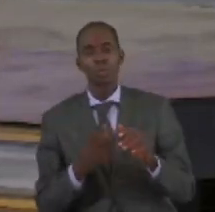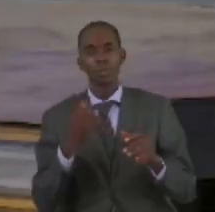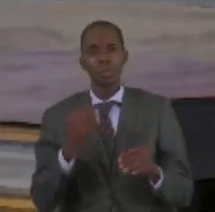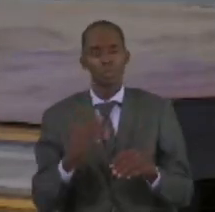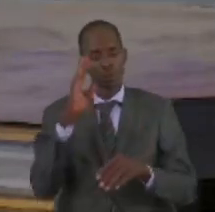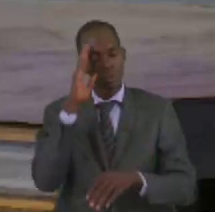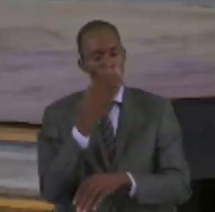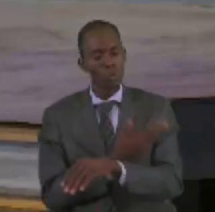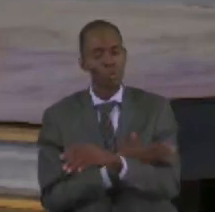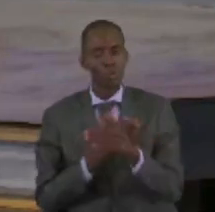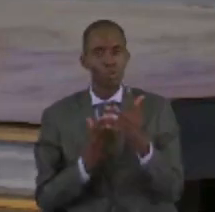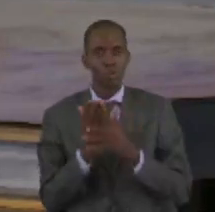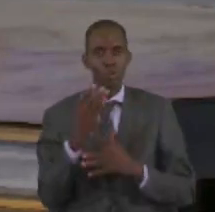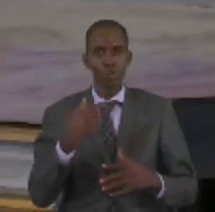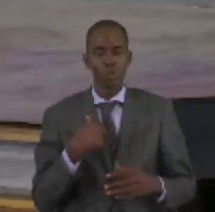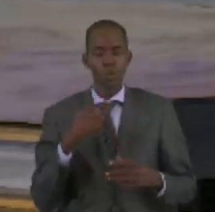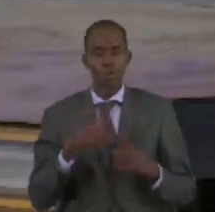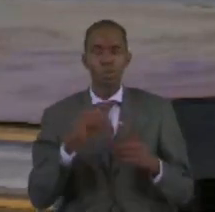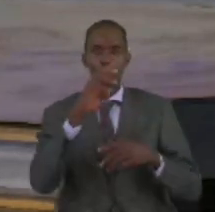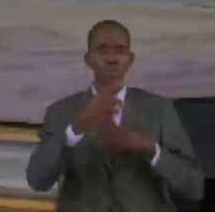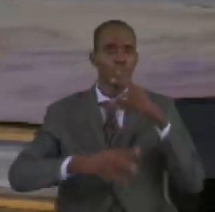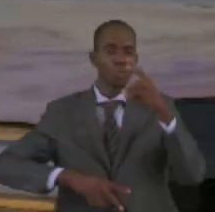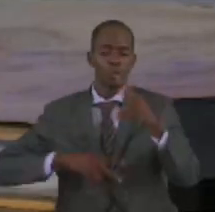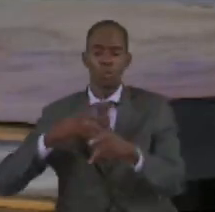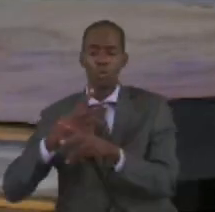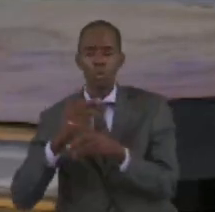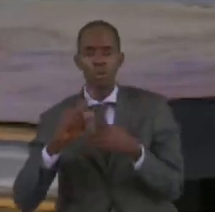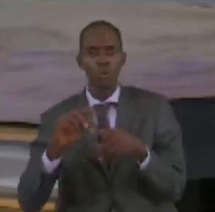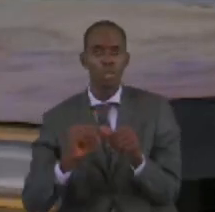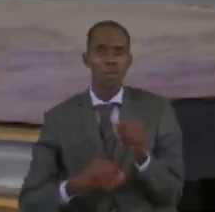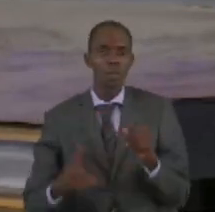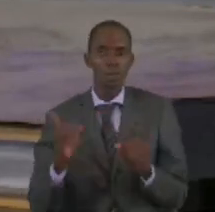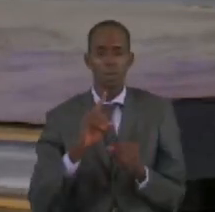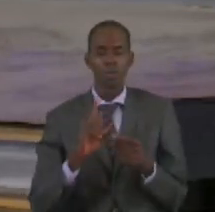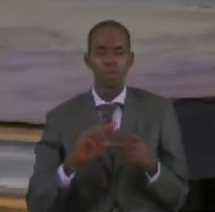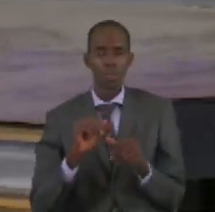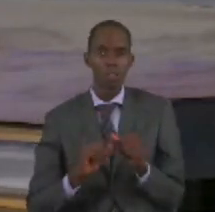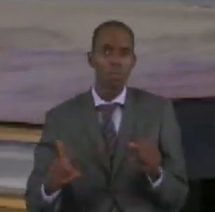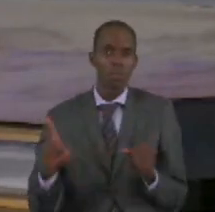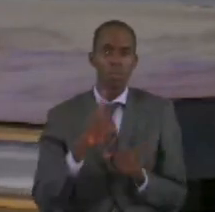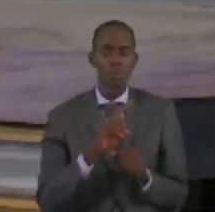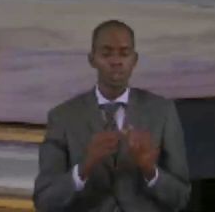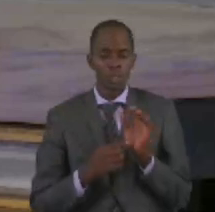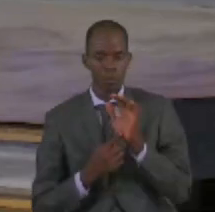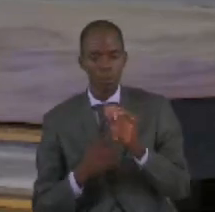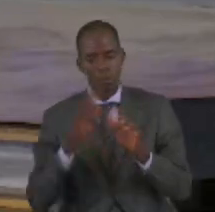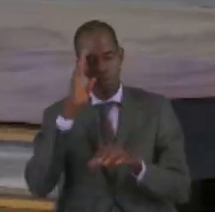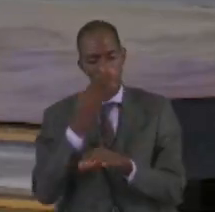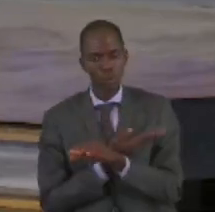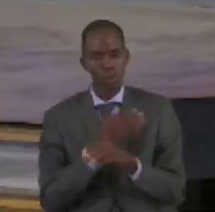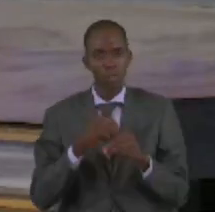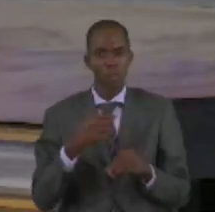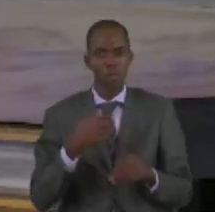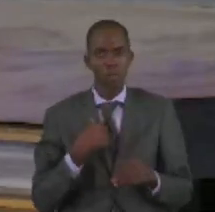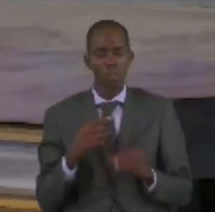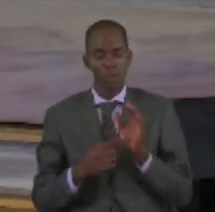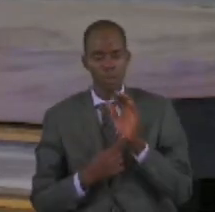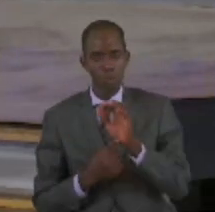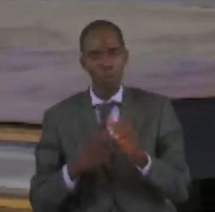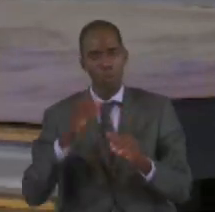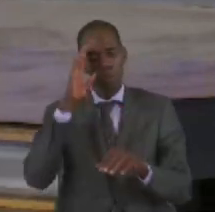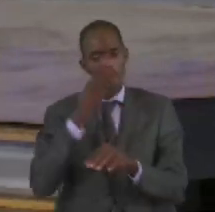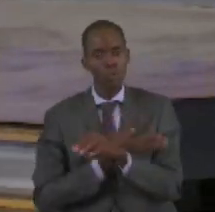Et de révéler son Fils au travers de moi, afin que j'annonce parmi les païens. Alors, voyez, à tout le monde, il